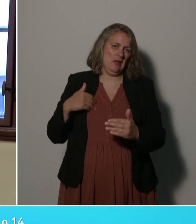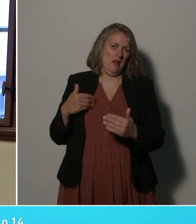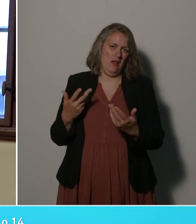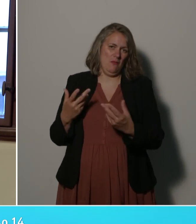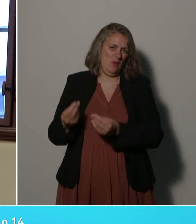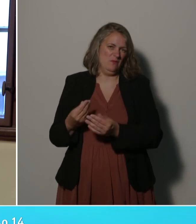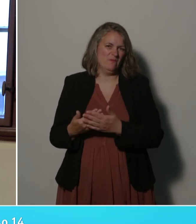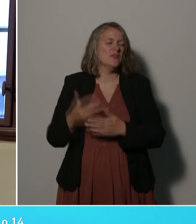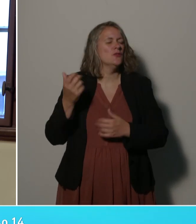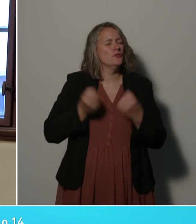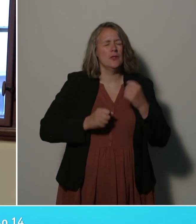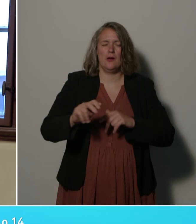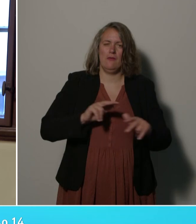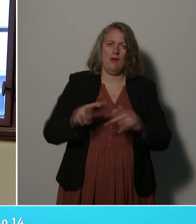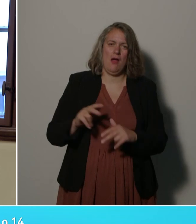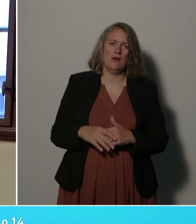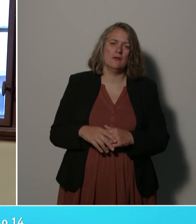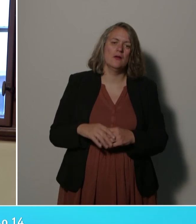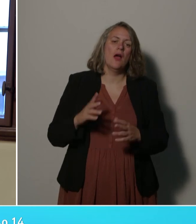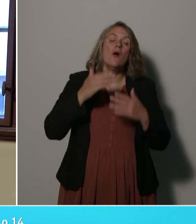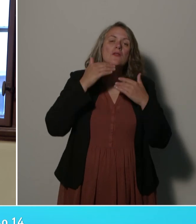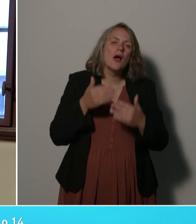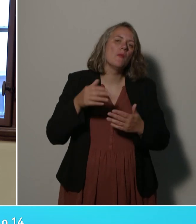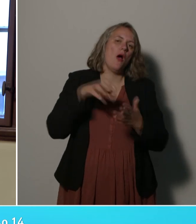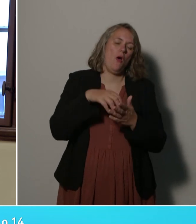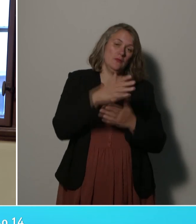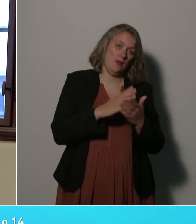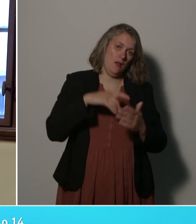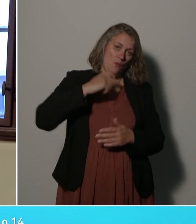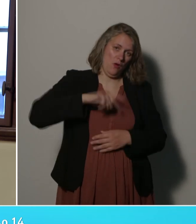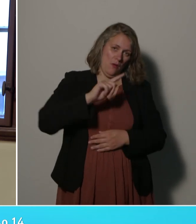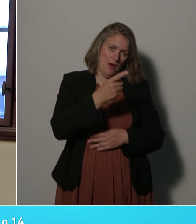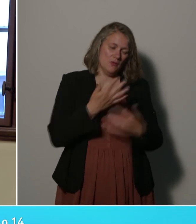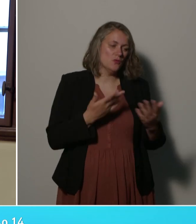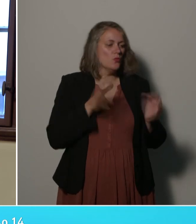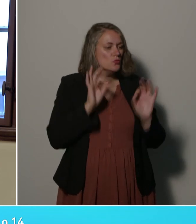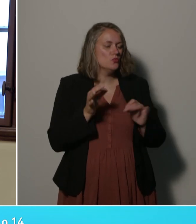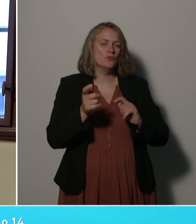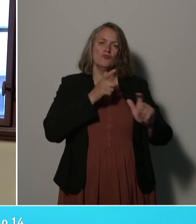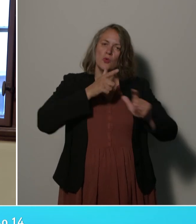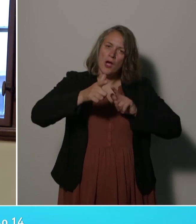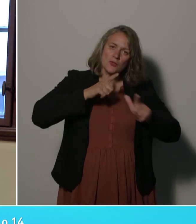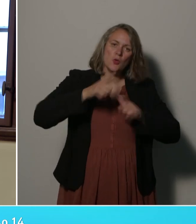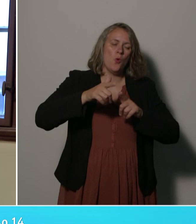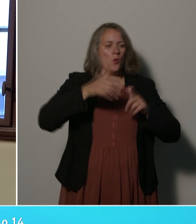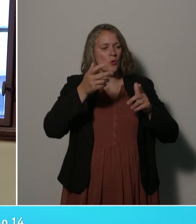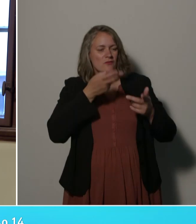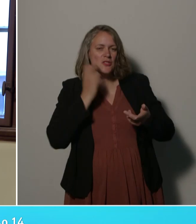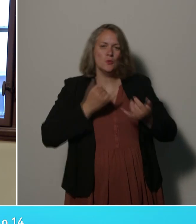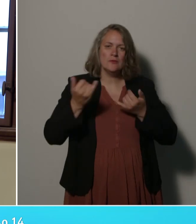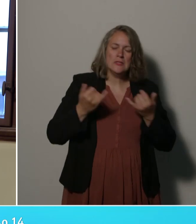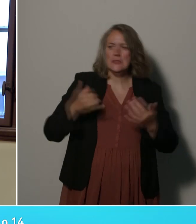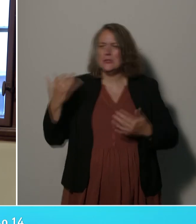schwierige Verfahren. Ich bin da dem Ortsteilbürgermeister auch immer noch sehr dankbar, dass er da gut durchmoderiert hat und versucht hat,